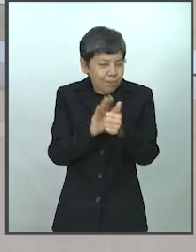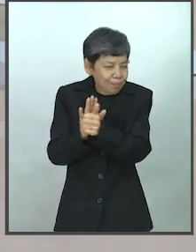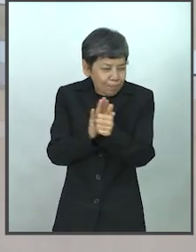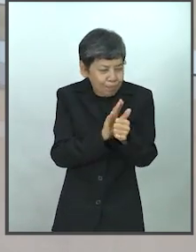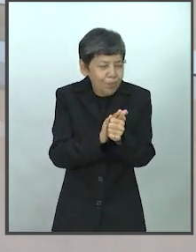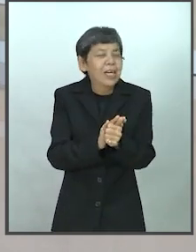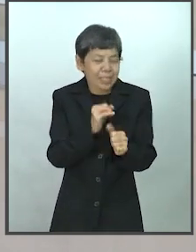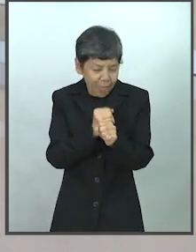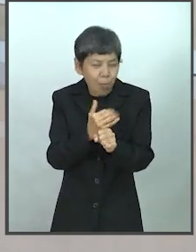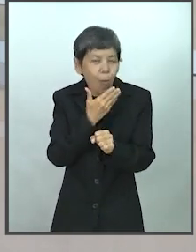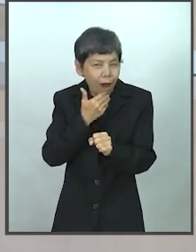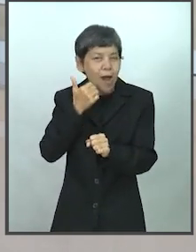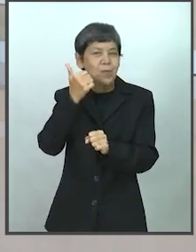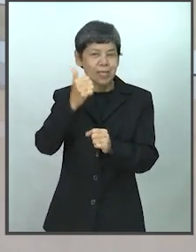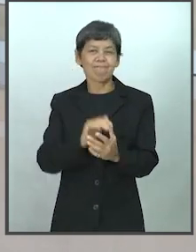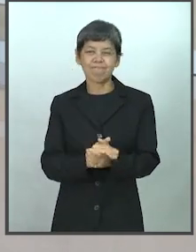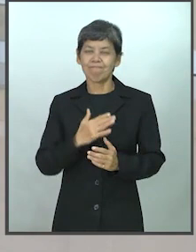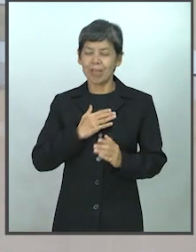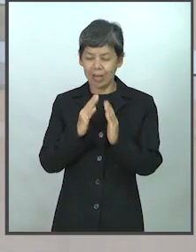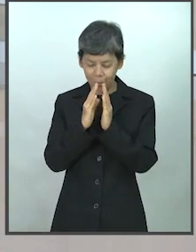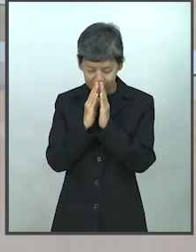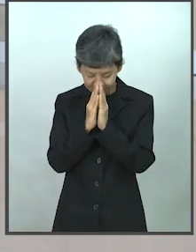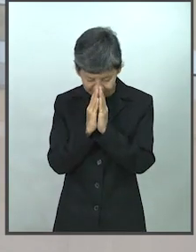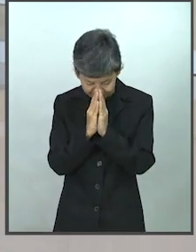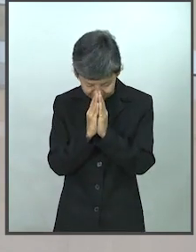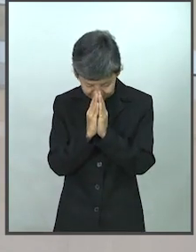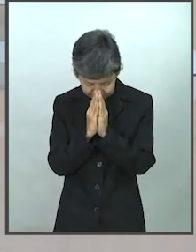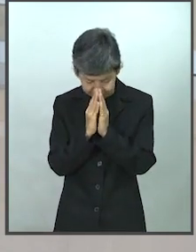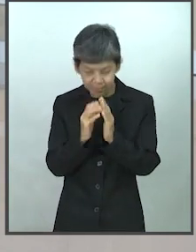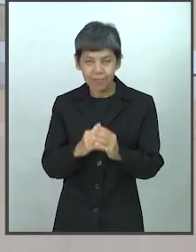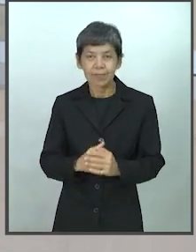นที่ต้องการจะทำความดีเนี่ยฮะก็ขอบคุณมากครับ ขอบคุณมากครับ